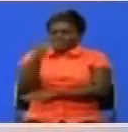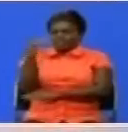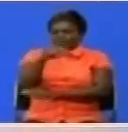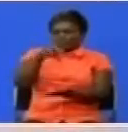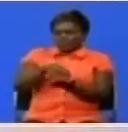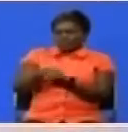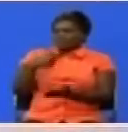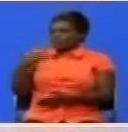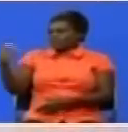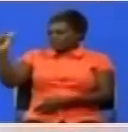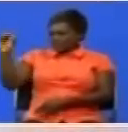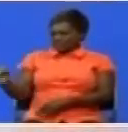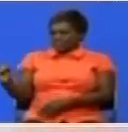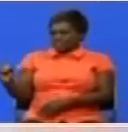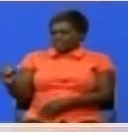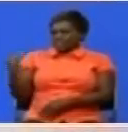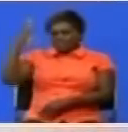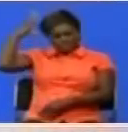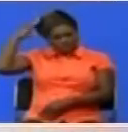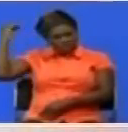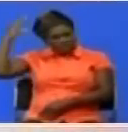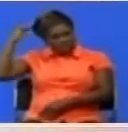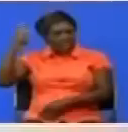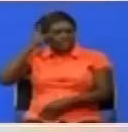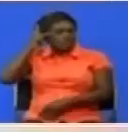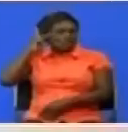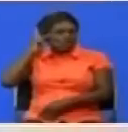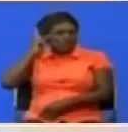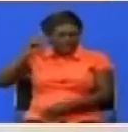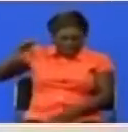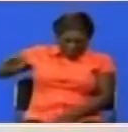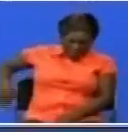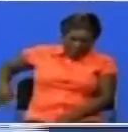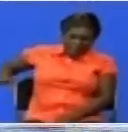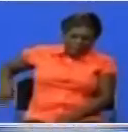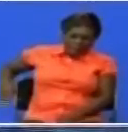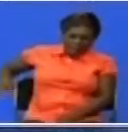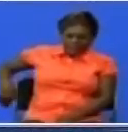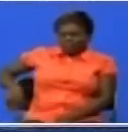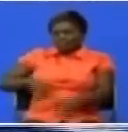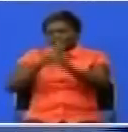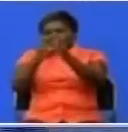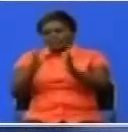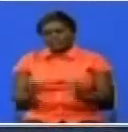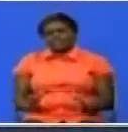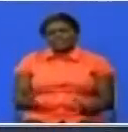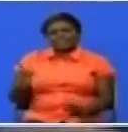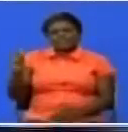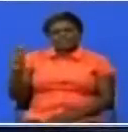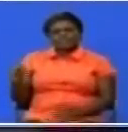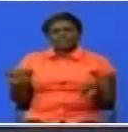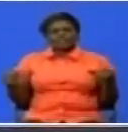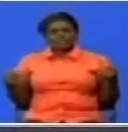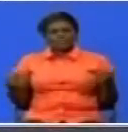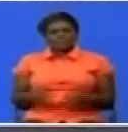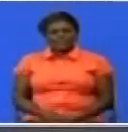ya 150, huku mataifa ya Somalia na Korea Kaskazini yakivuta mkia. Mark Namaswa, KTN